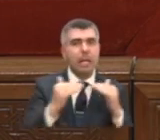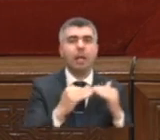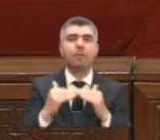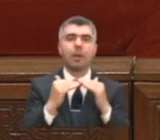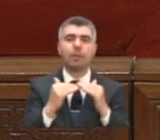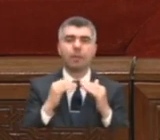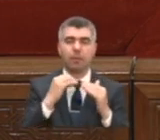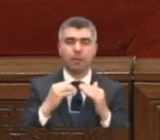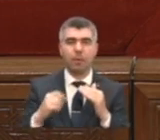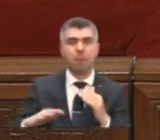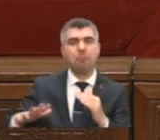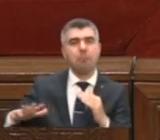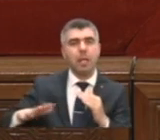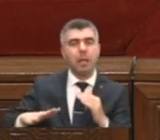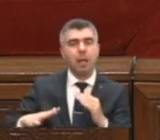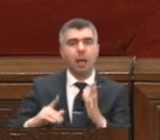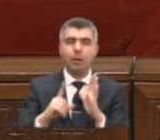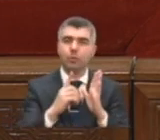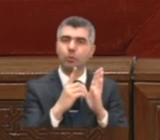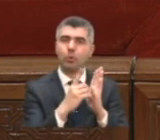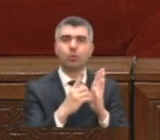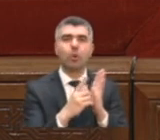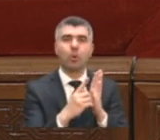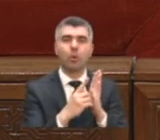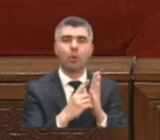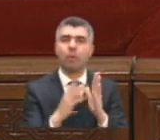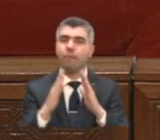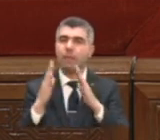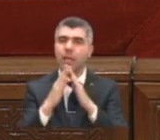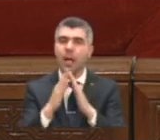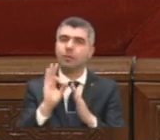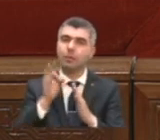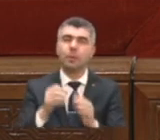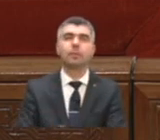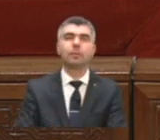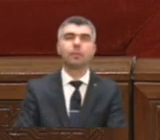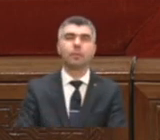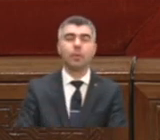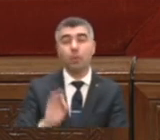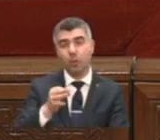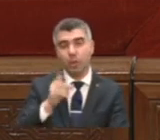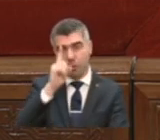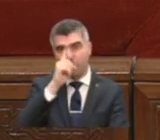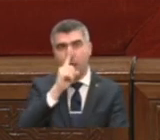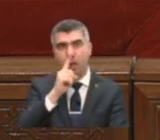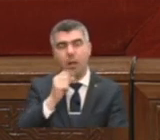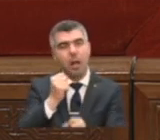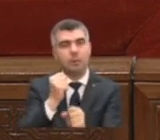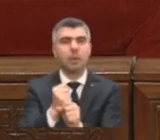يستافدوا ولو بحقهم الدستوري ديال الحق في السكن اللائق. فلذلك كونوا على يقين بان غادي نشتغلوا في هذا